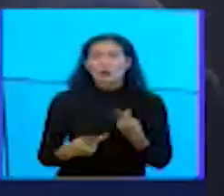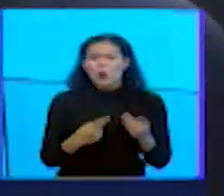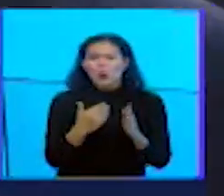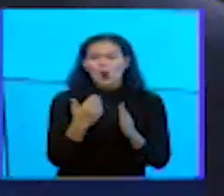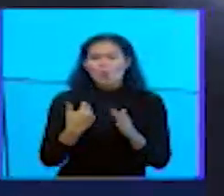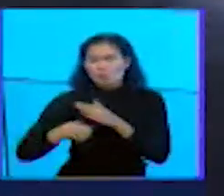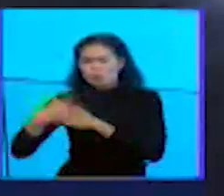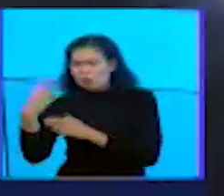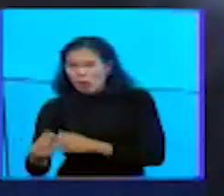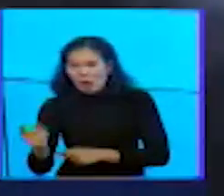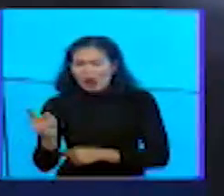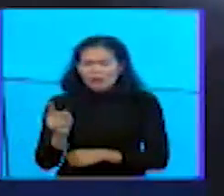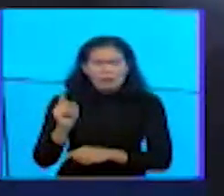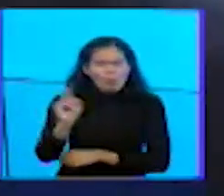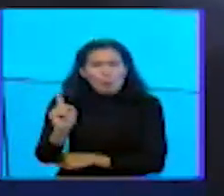kan gimana, Pak?